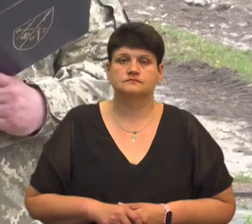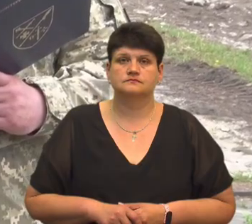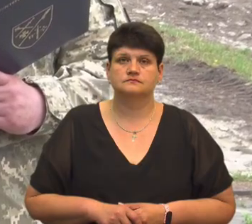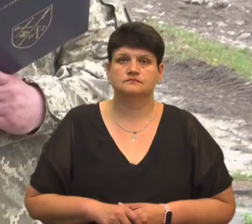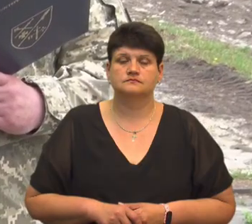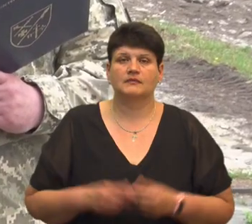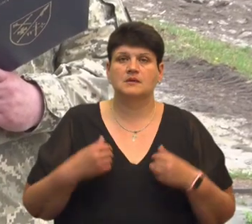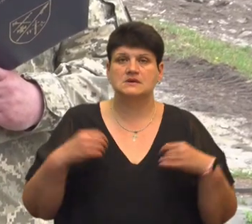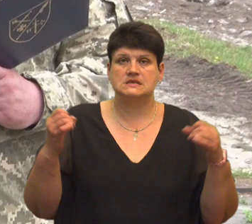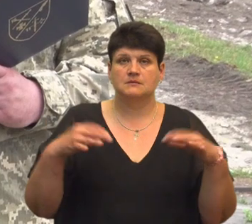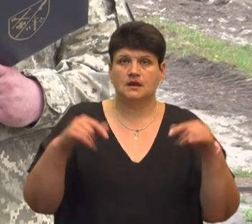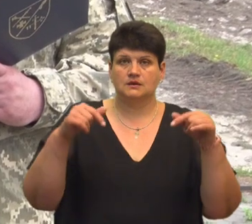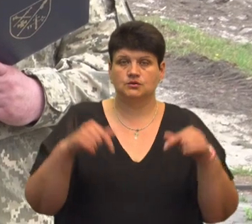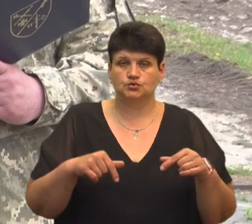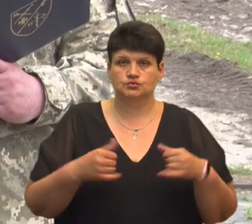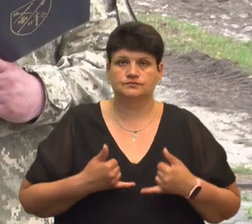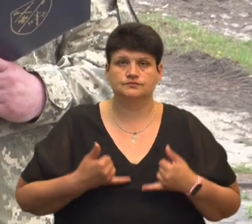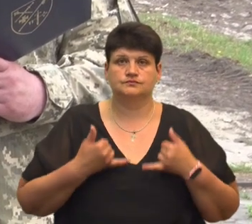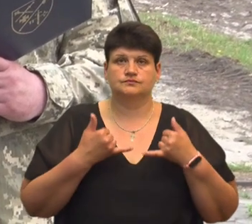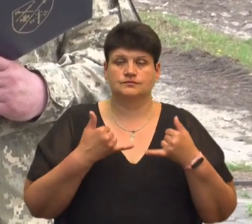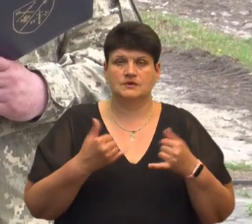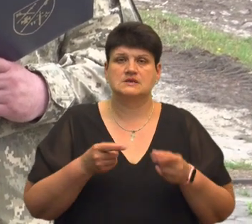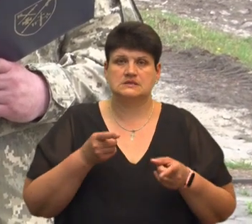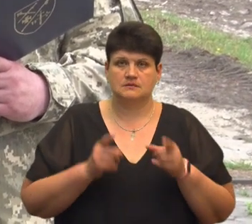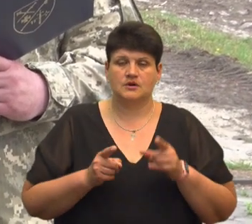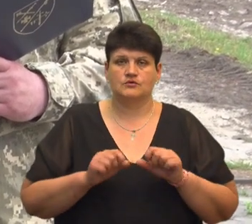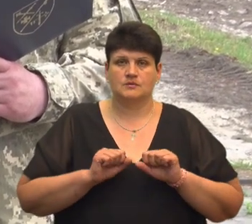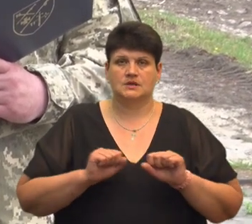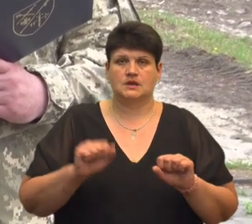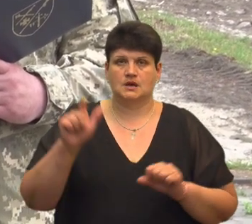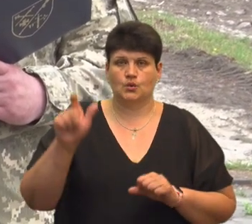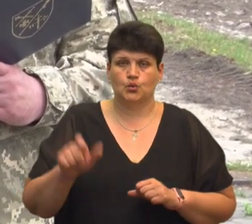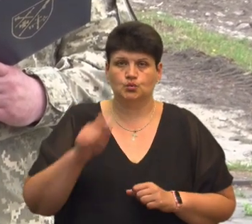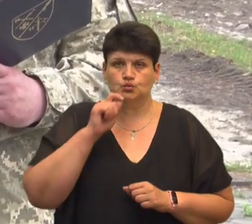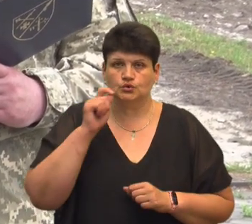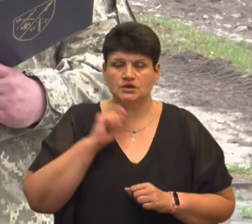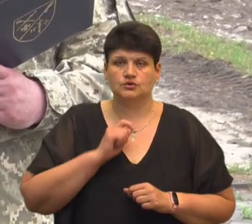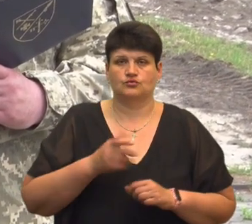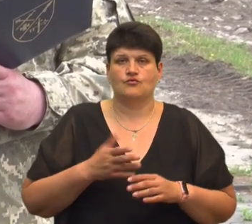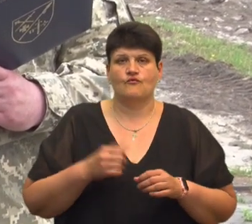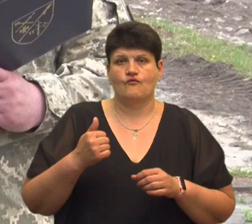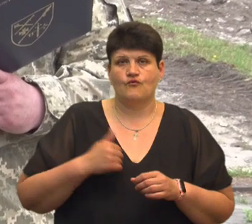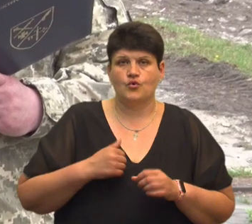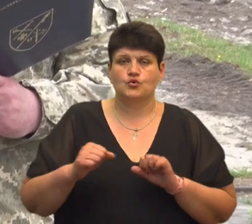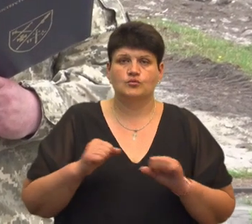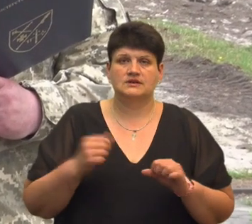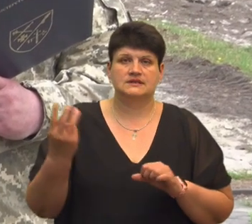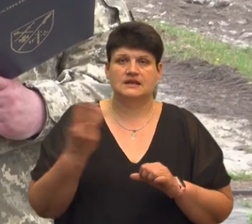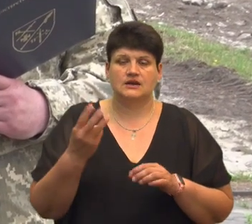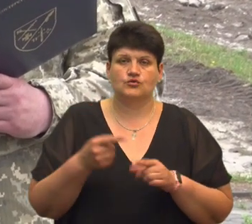Ми зібрались тут, щоб віддати шану справжньому патріоту України, мужньому рішучому воїну, командиру